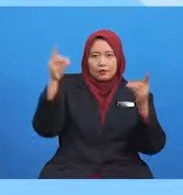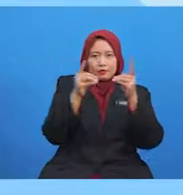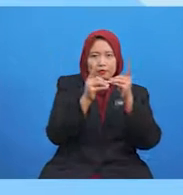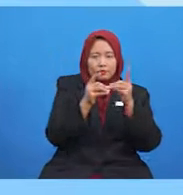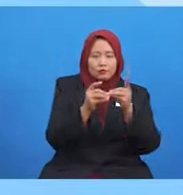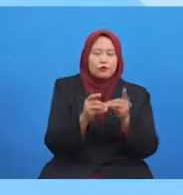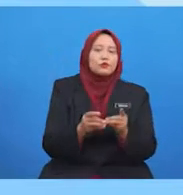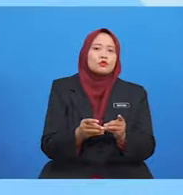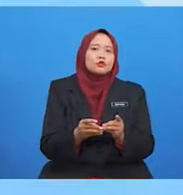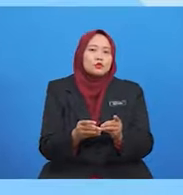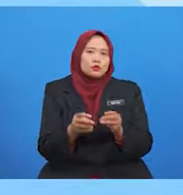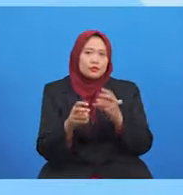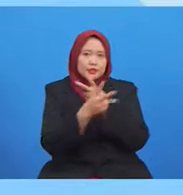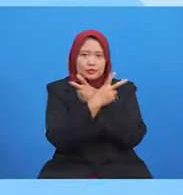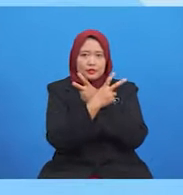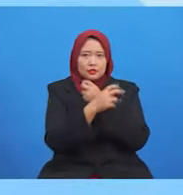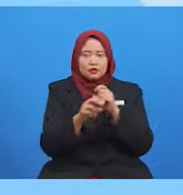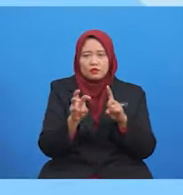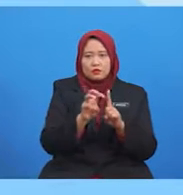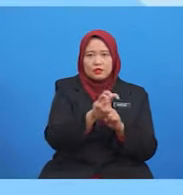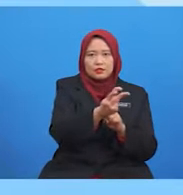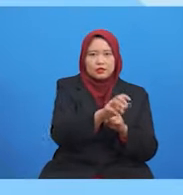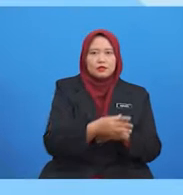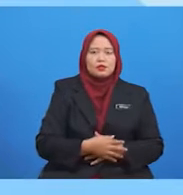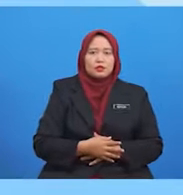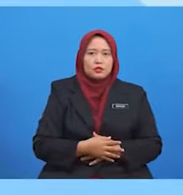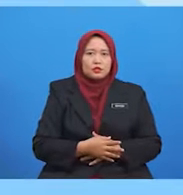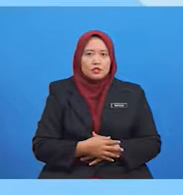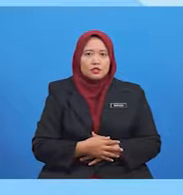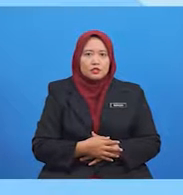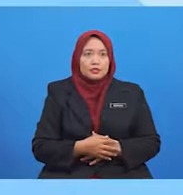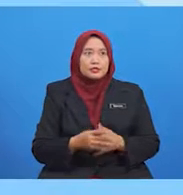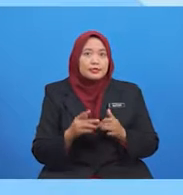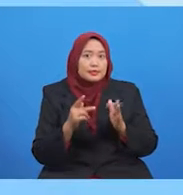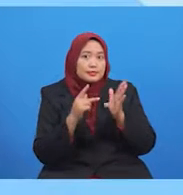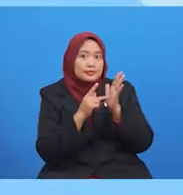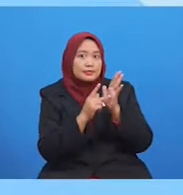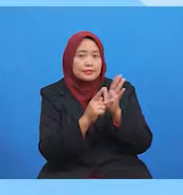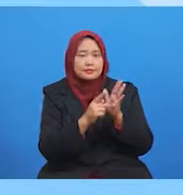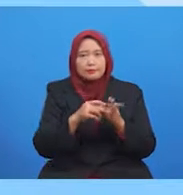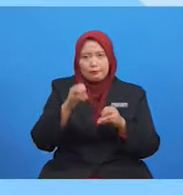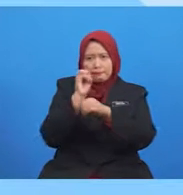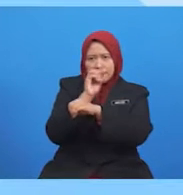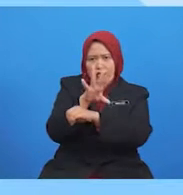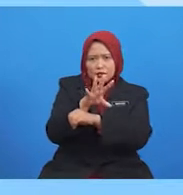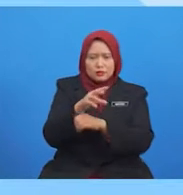keradioaktifan. C. Mengesan pancaran radioaktif.